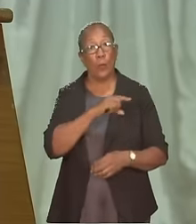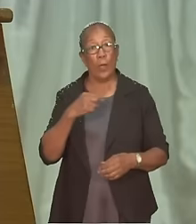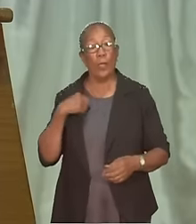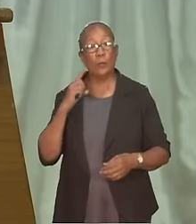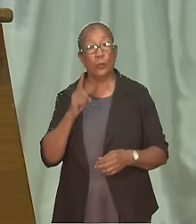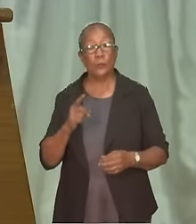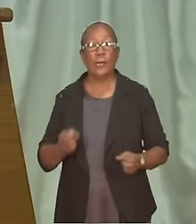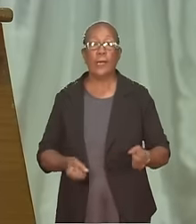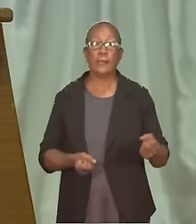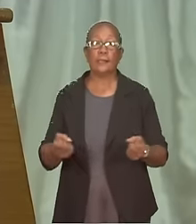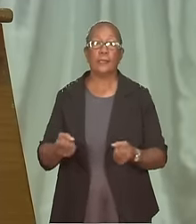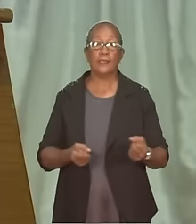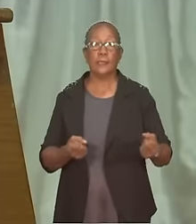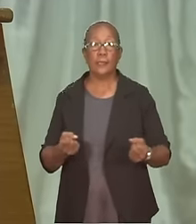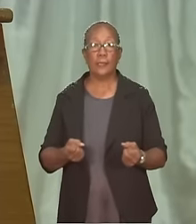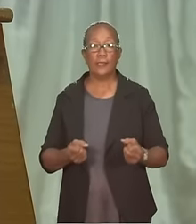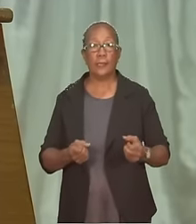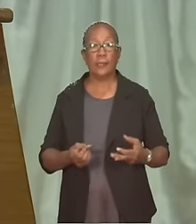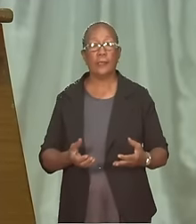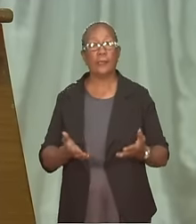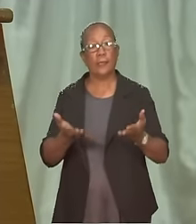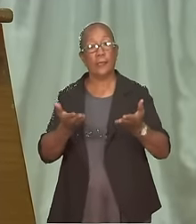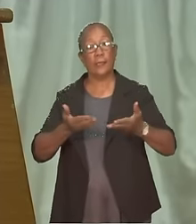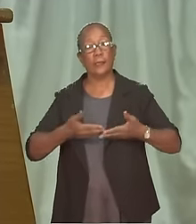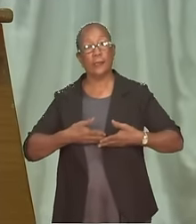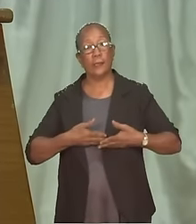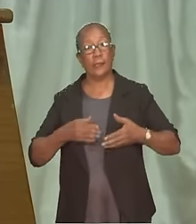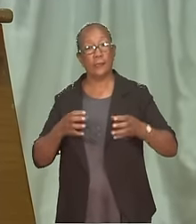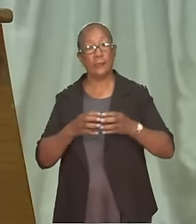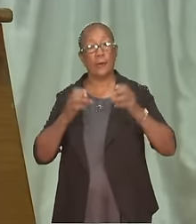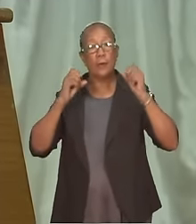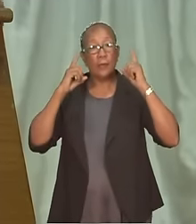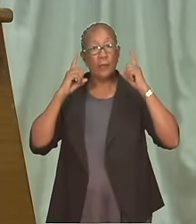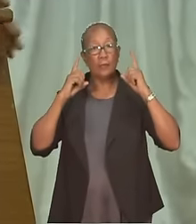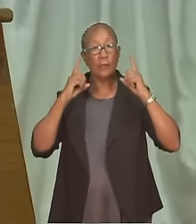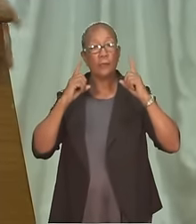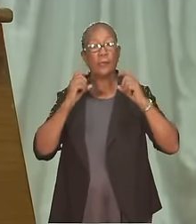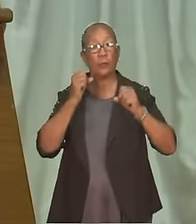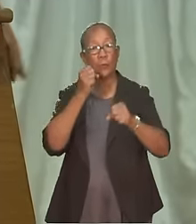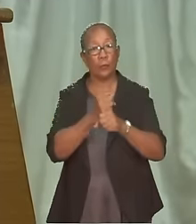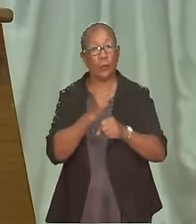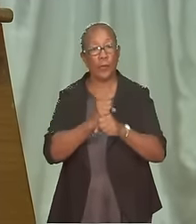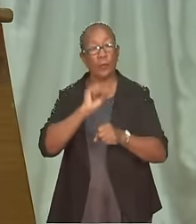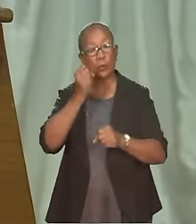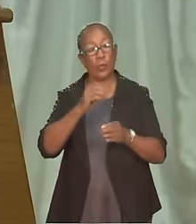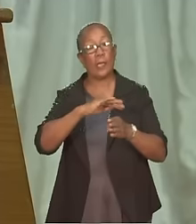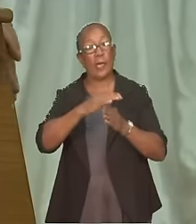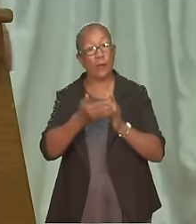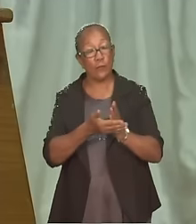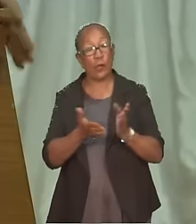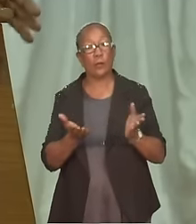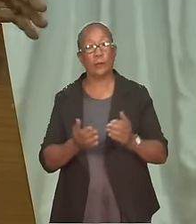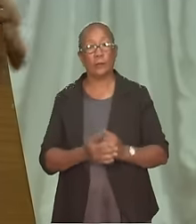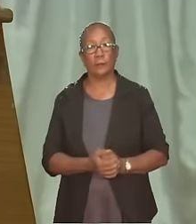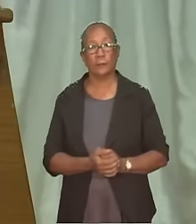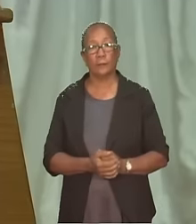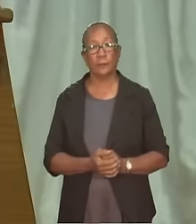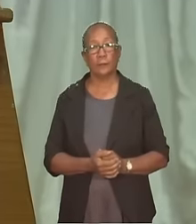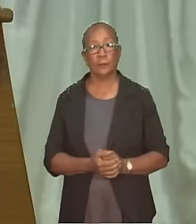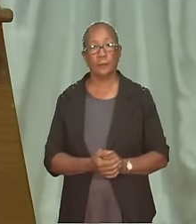die gelegenheid krijgen van die samenleving ook. Dat we dit werk kunnen afronden. Aburoko, moest God